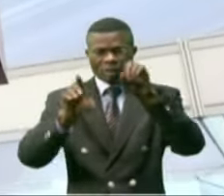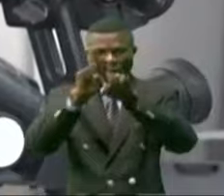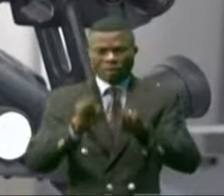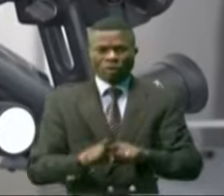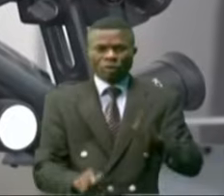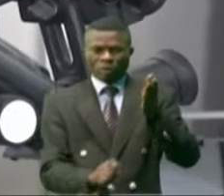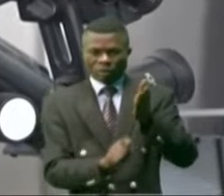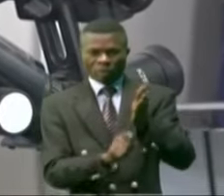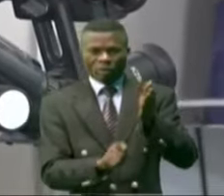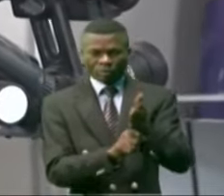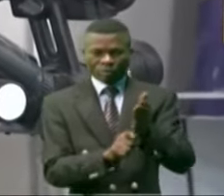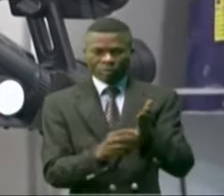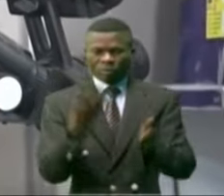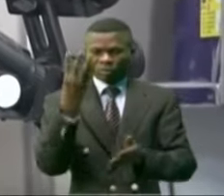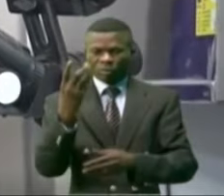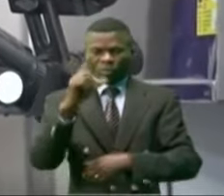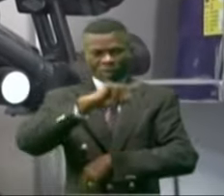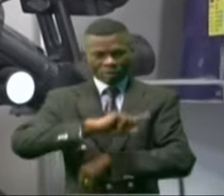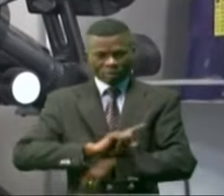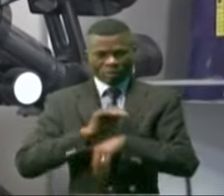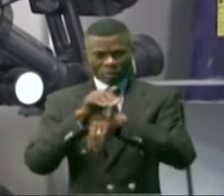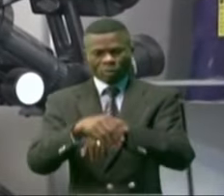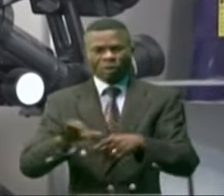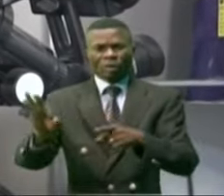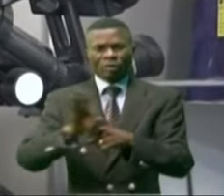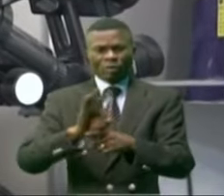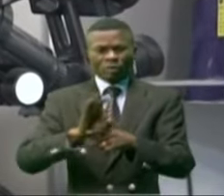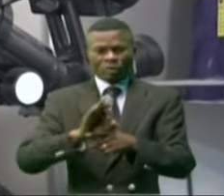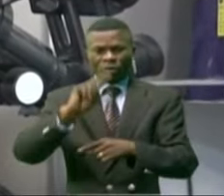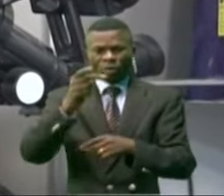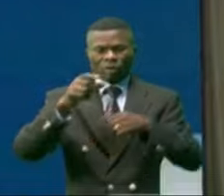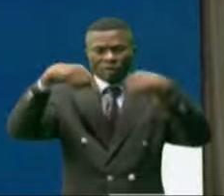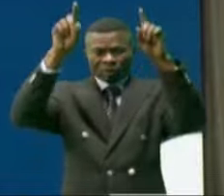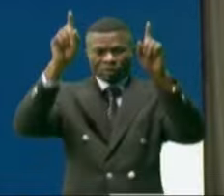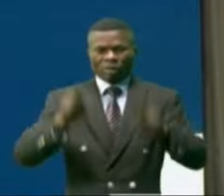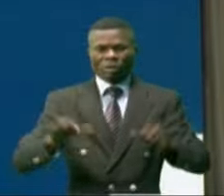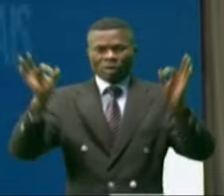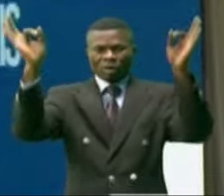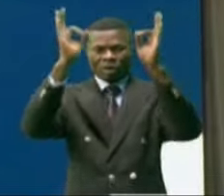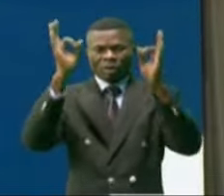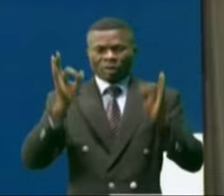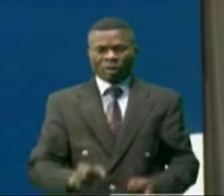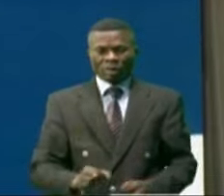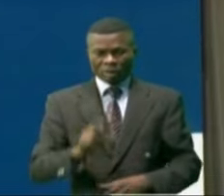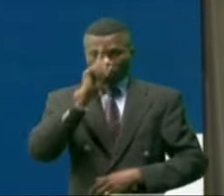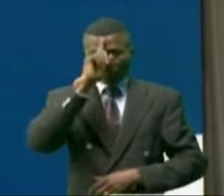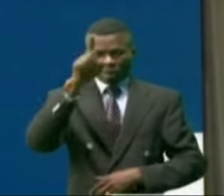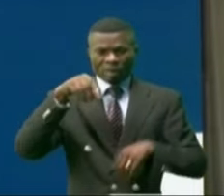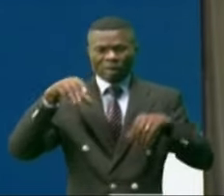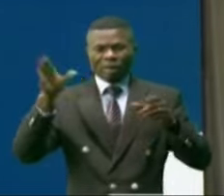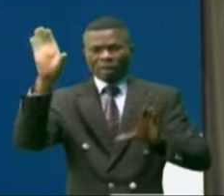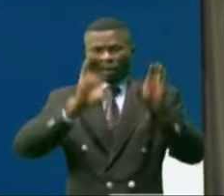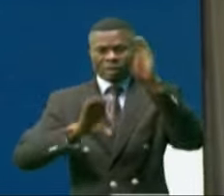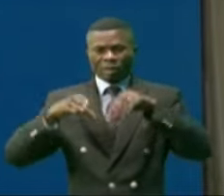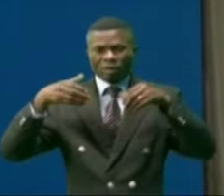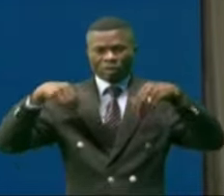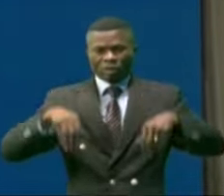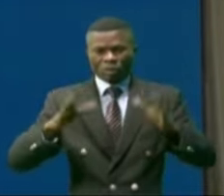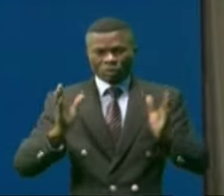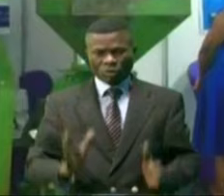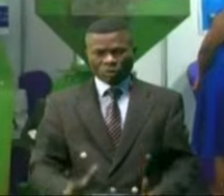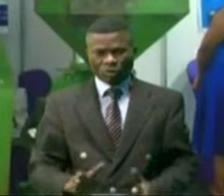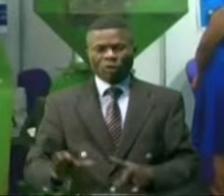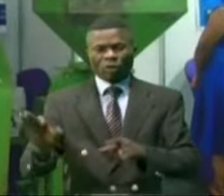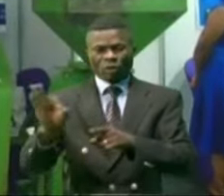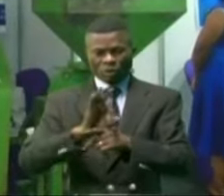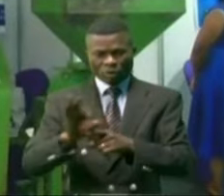technologie, ont pendant 4 jours participé à la 2e édition du Forum du génie scientifique congolais. Des assises